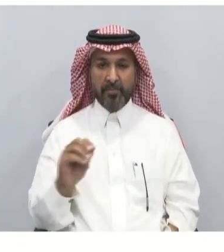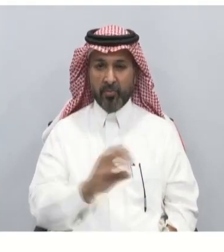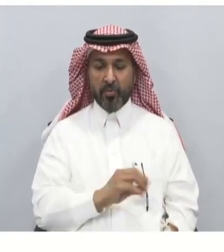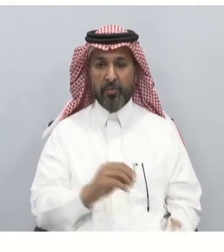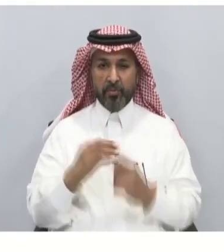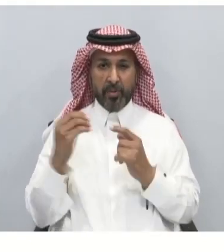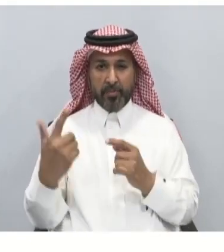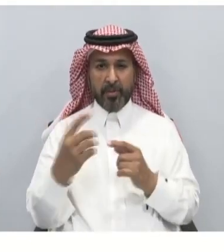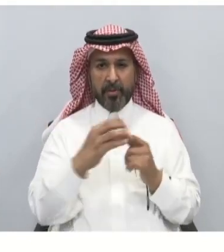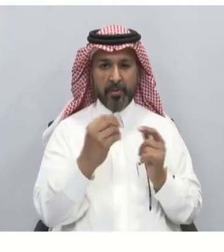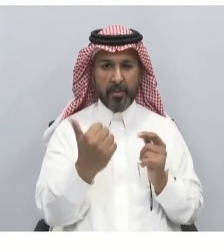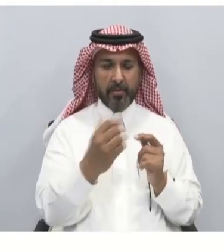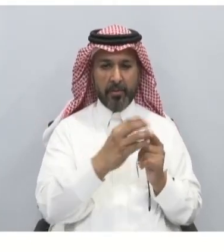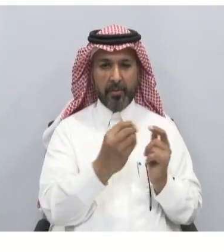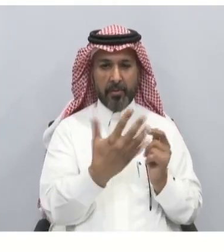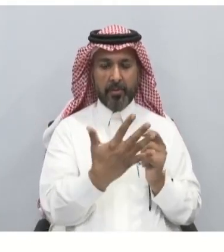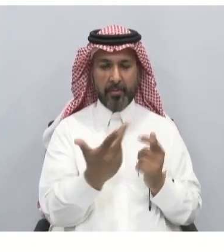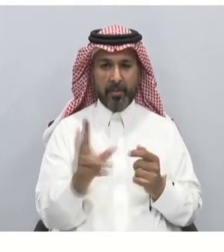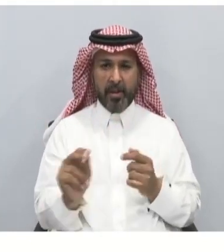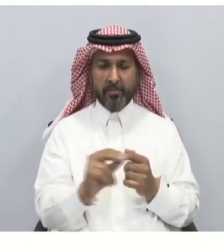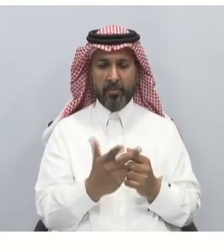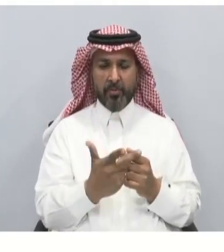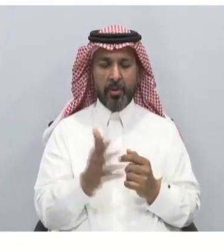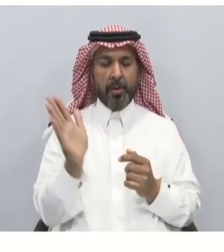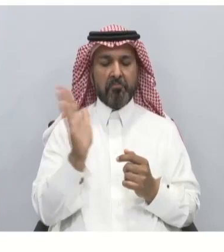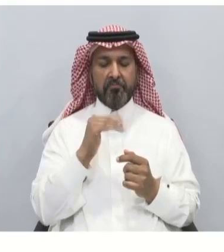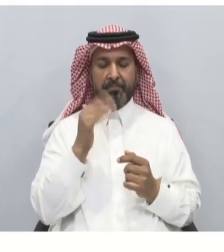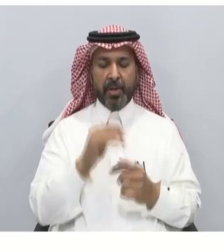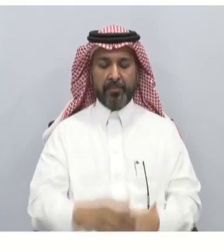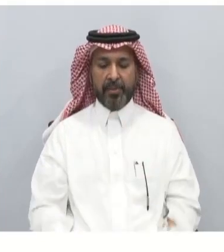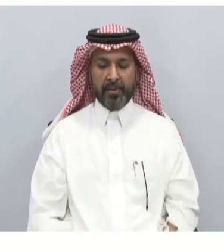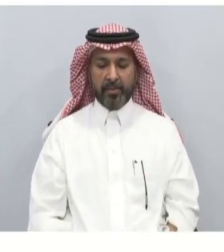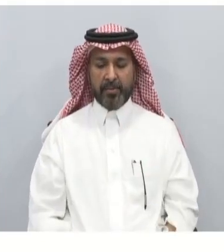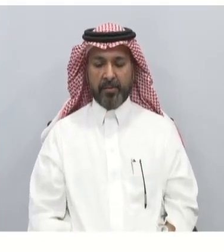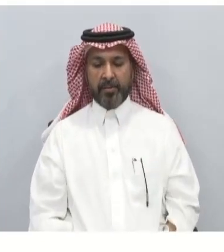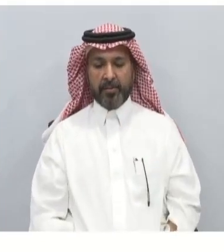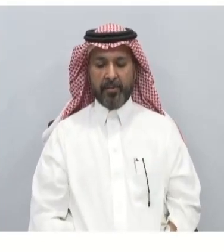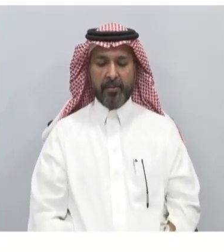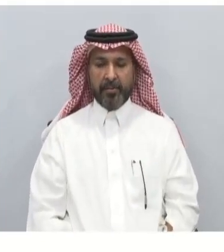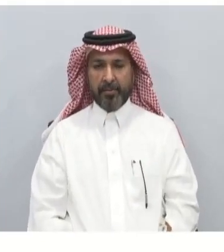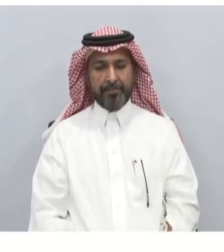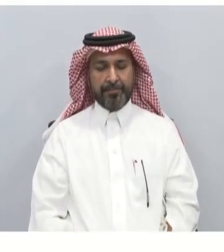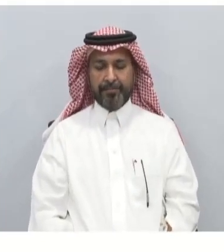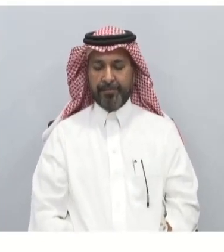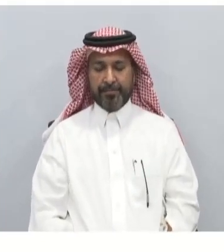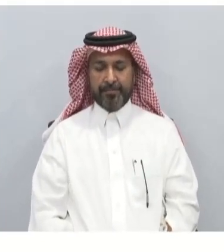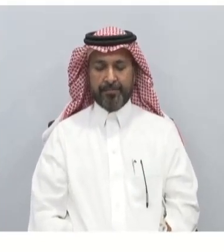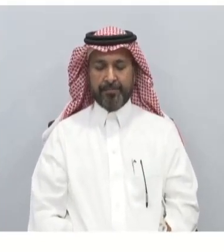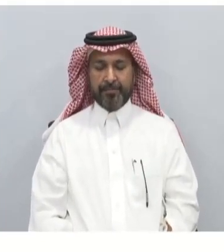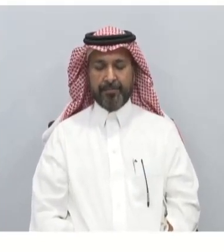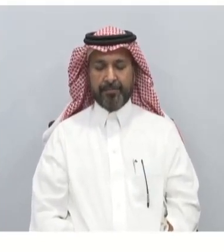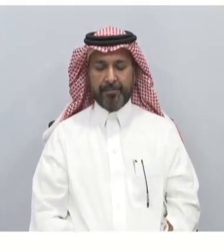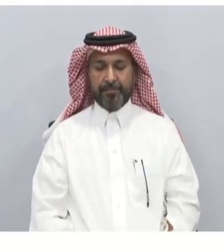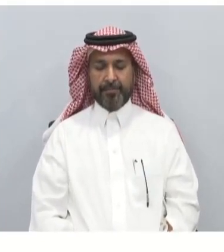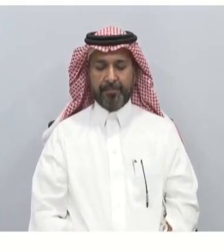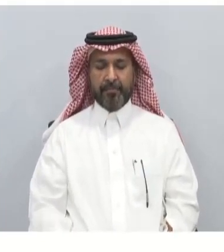ثابتا؟ هل في كل مرة طرحنا سالب 7؟ يعني هنا 11 طرحت منها سالب 7 أعطاني 4، 4 طرحت